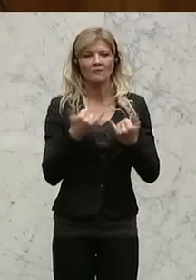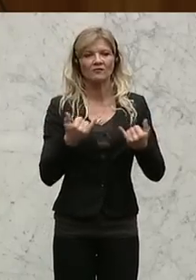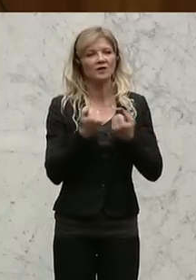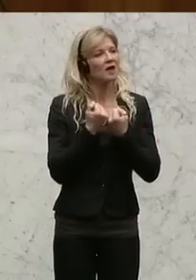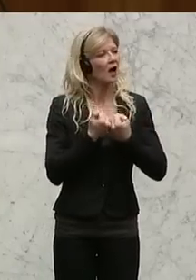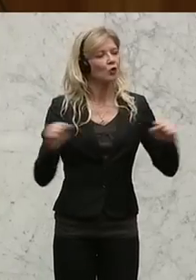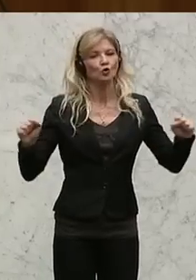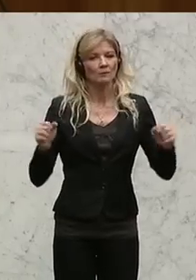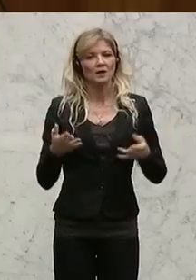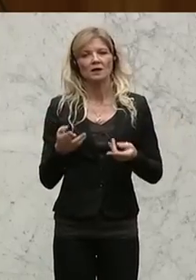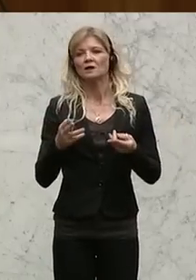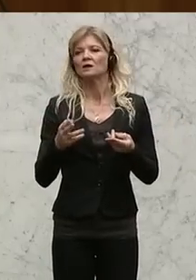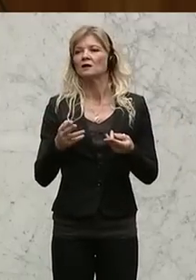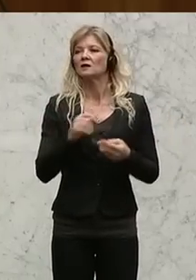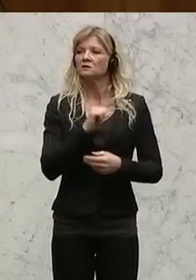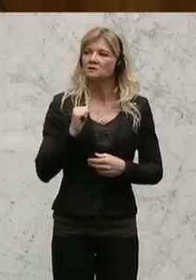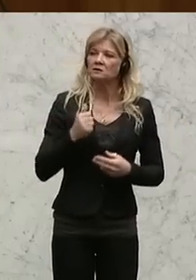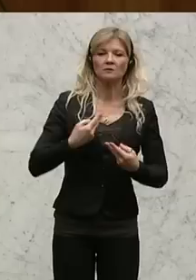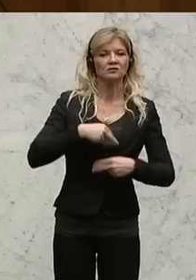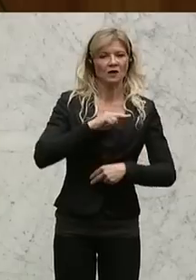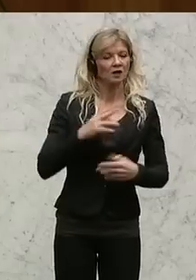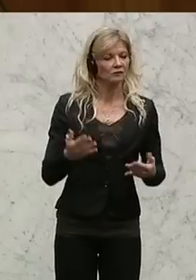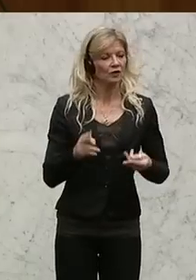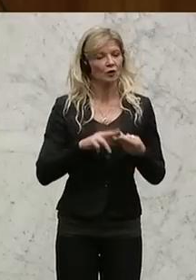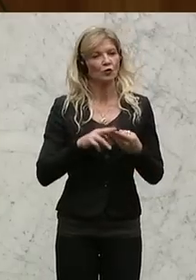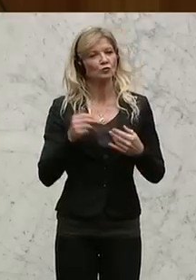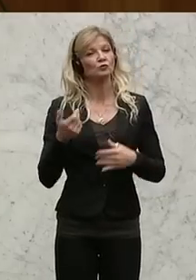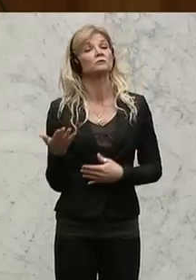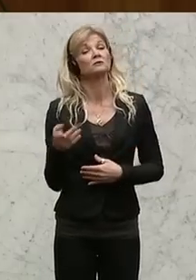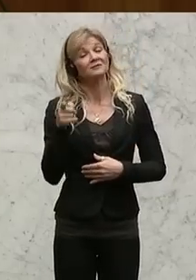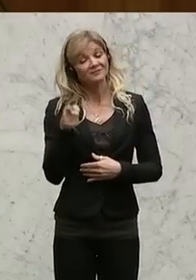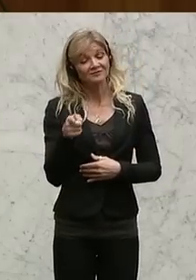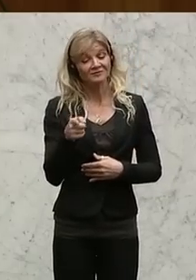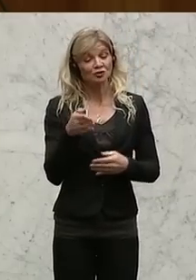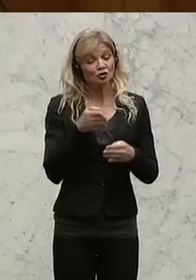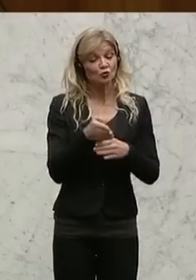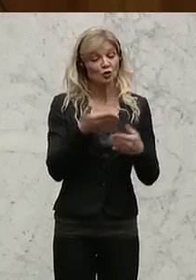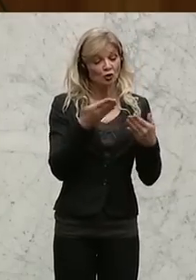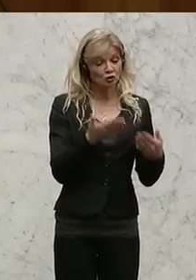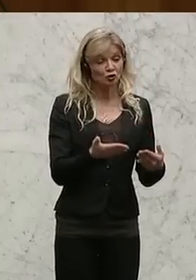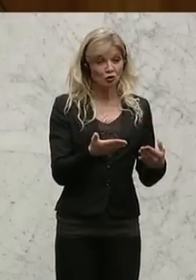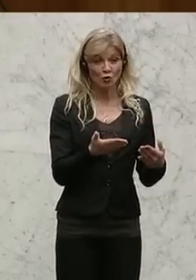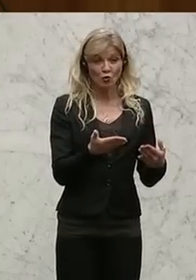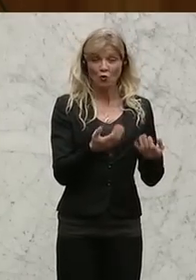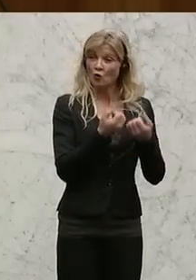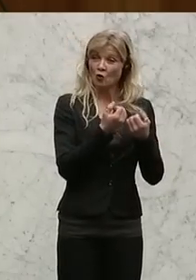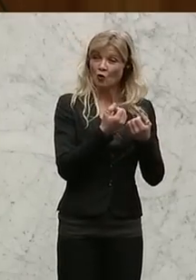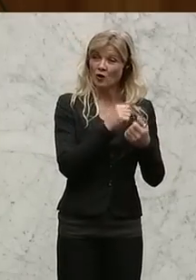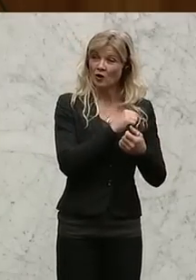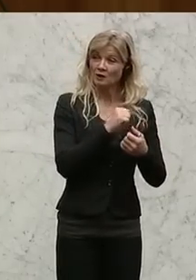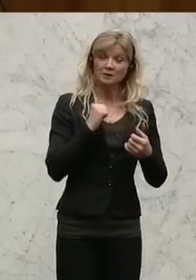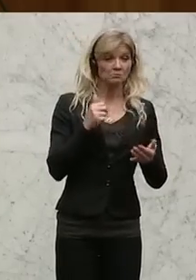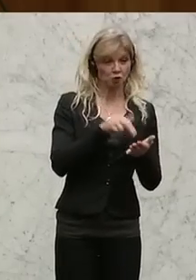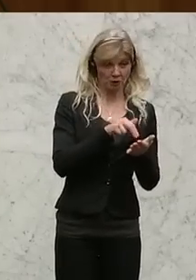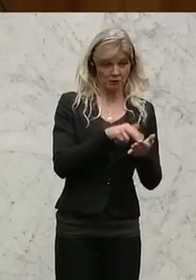1982 im Rahmen der Streitbeilegungserklärung sich durch diese Autonomie man die Frage stellen